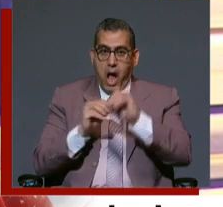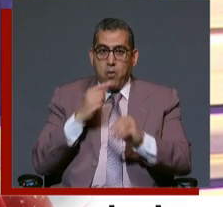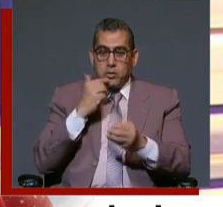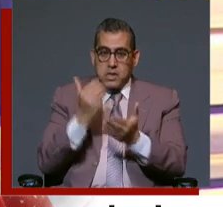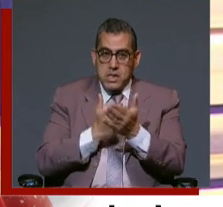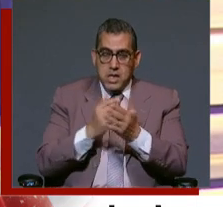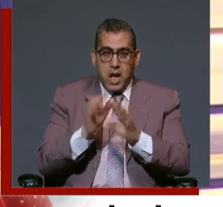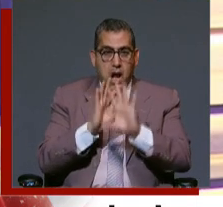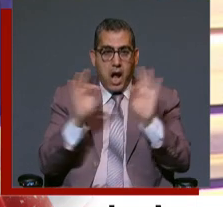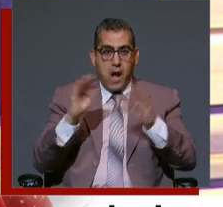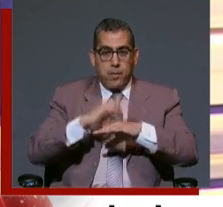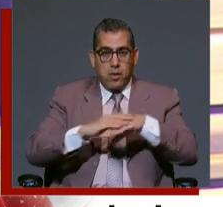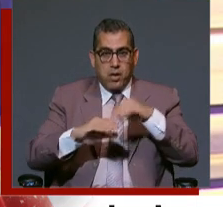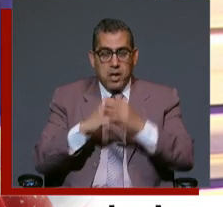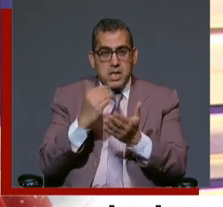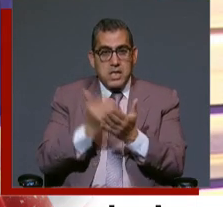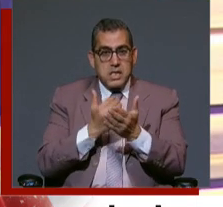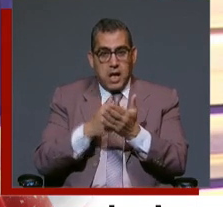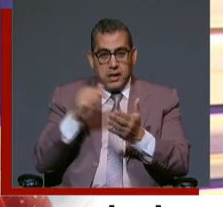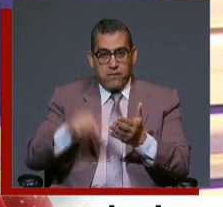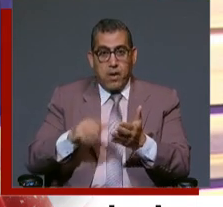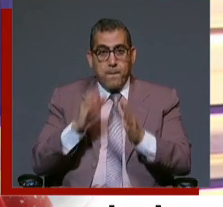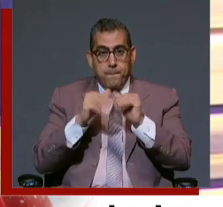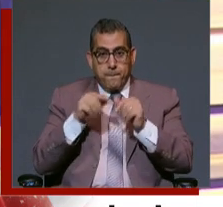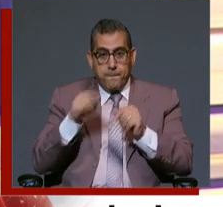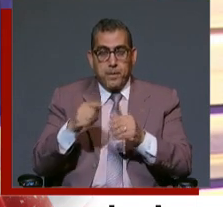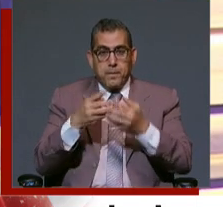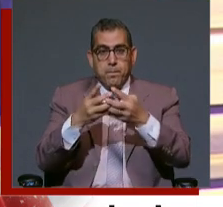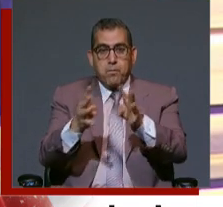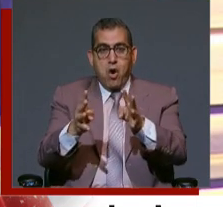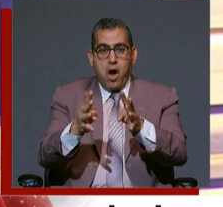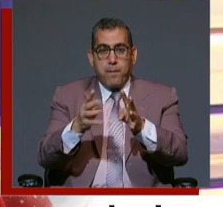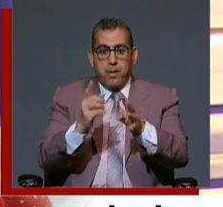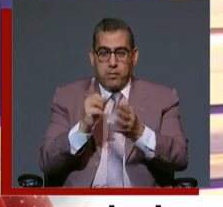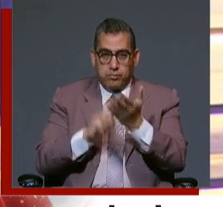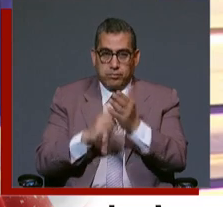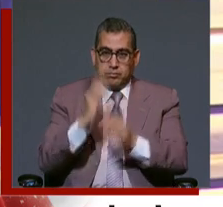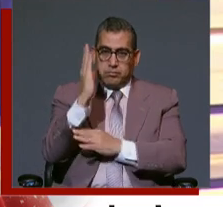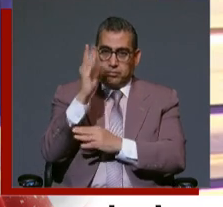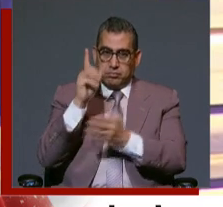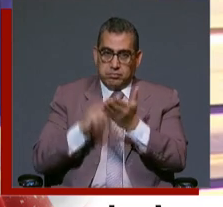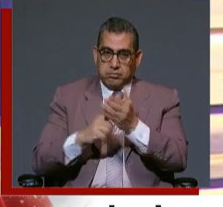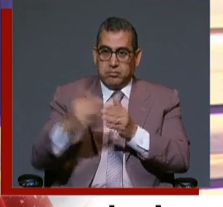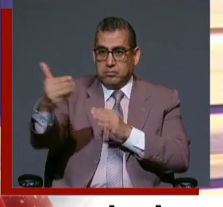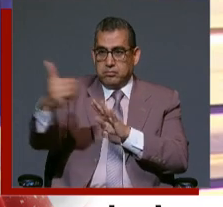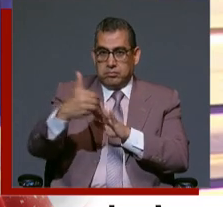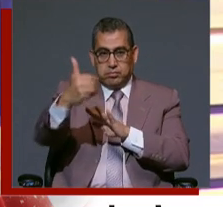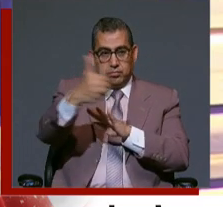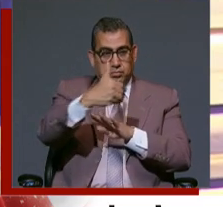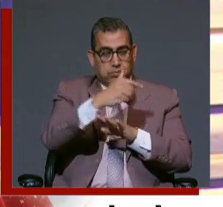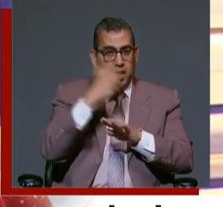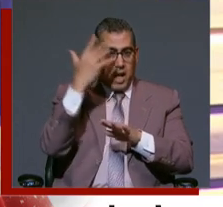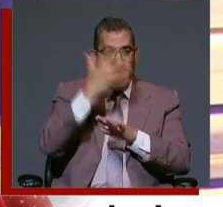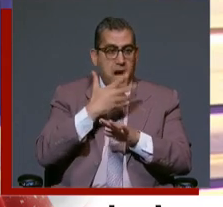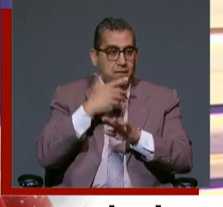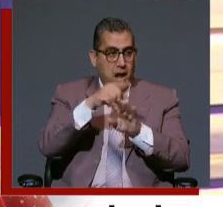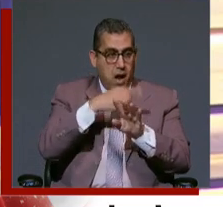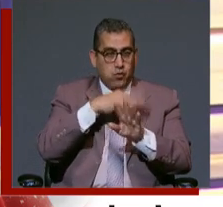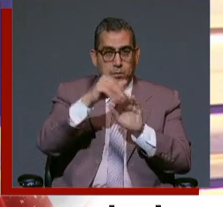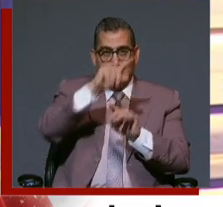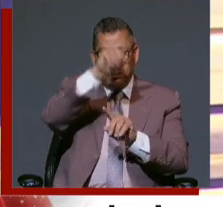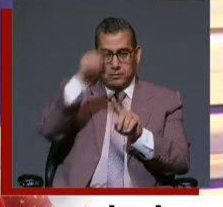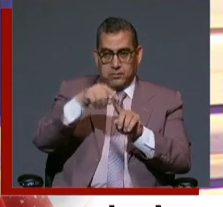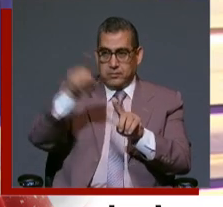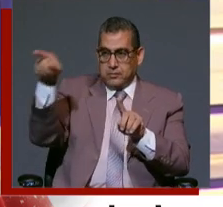والتكامل الاقتصادي، وأن مصر هي البوابة الحقيقية للعبور إلى القارة الإفريقية،